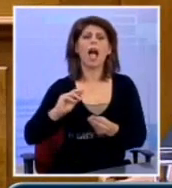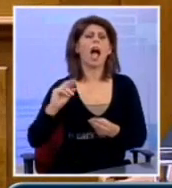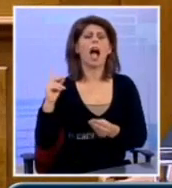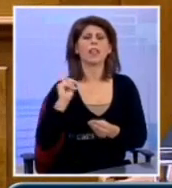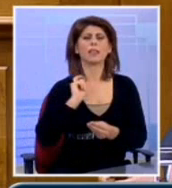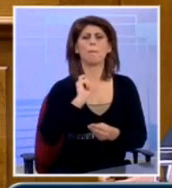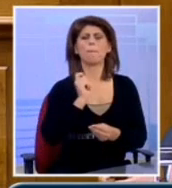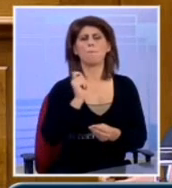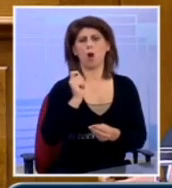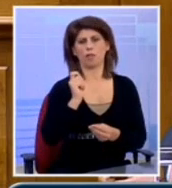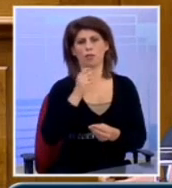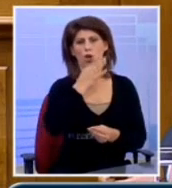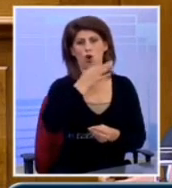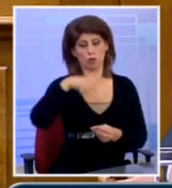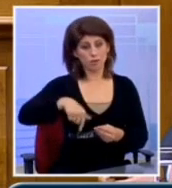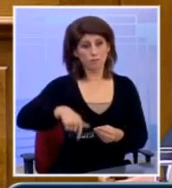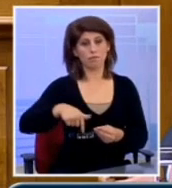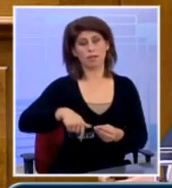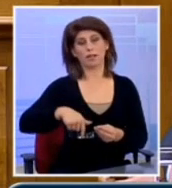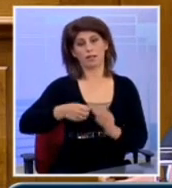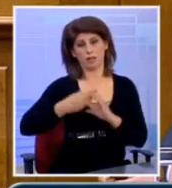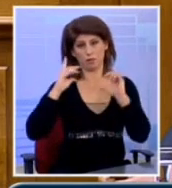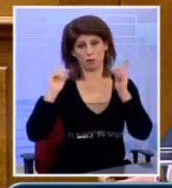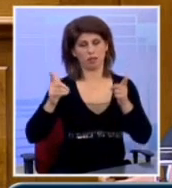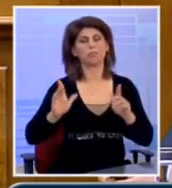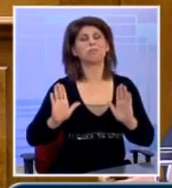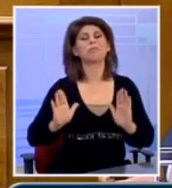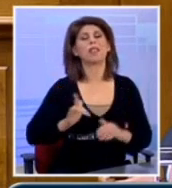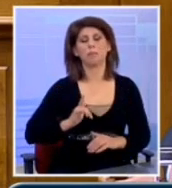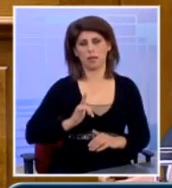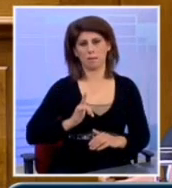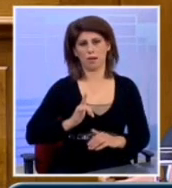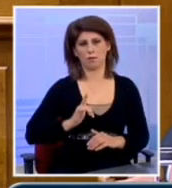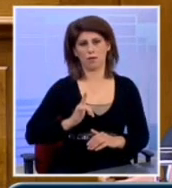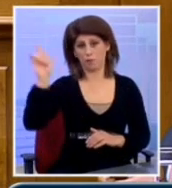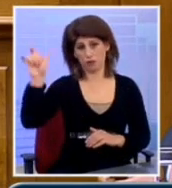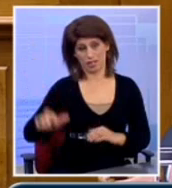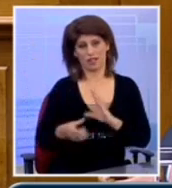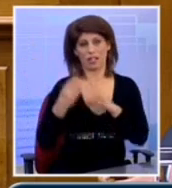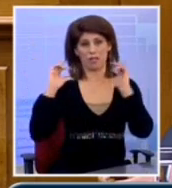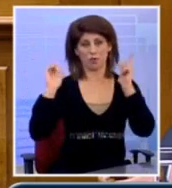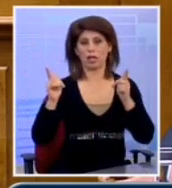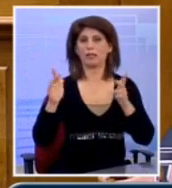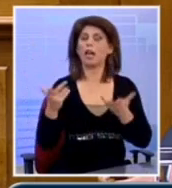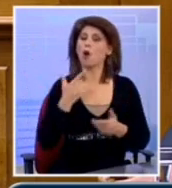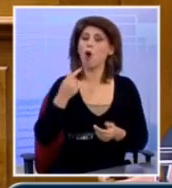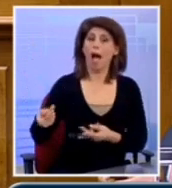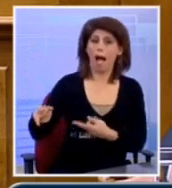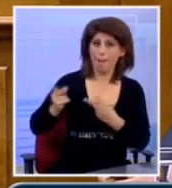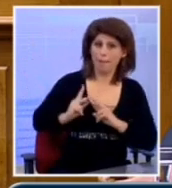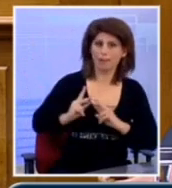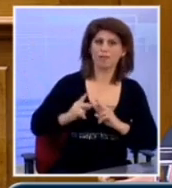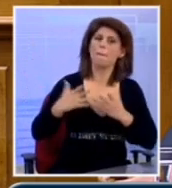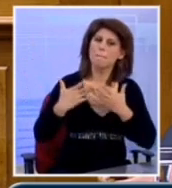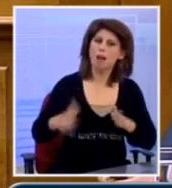της σημερινής αντιπολίτευσης, δεν θα τις περιμένουμε από την ίδια την αντιπολίτευση, διότι την απάντηση την δίνει η ίδια